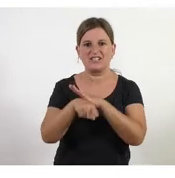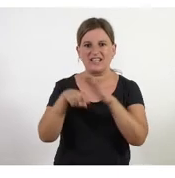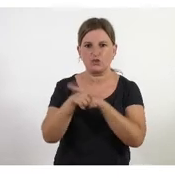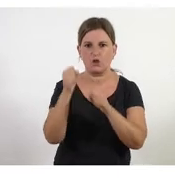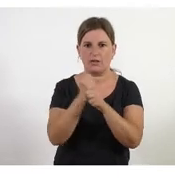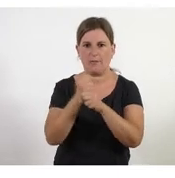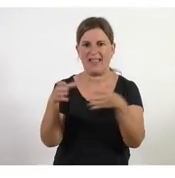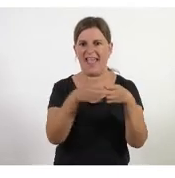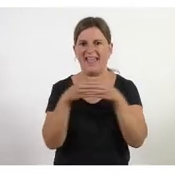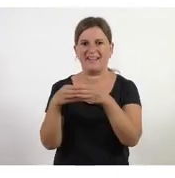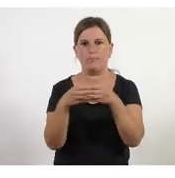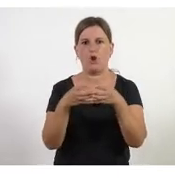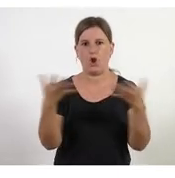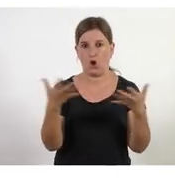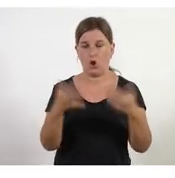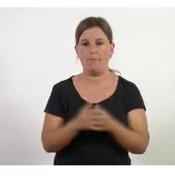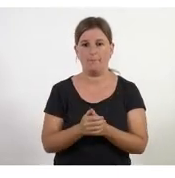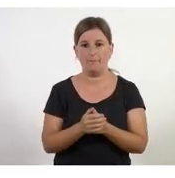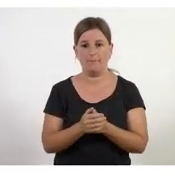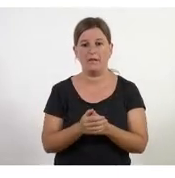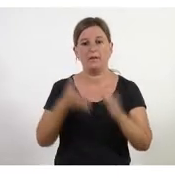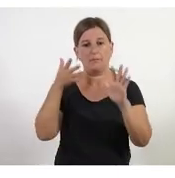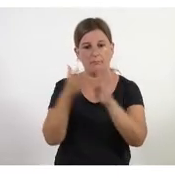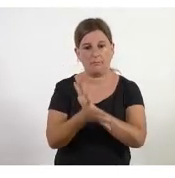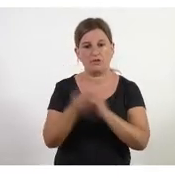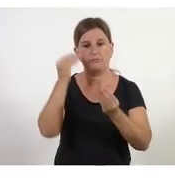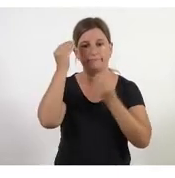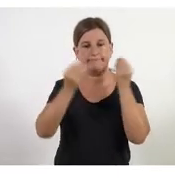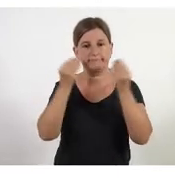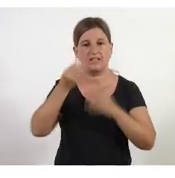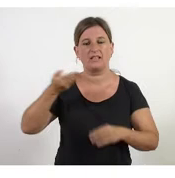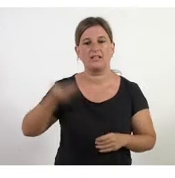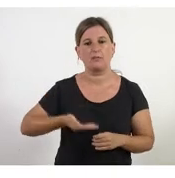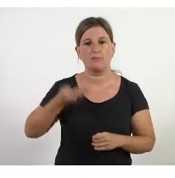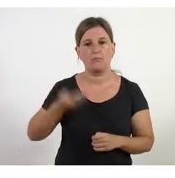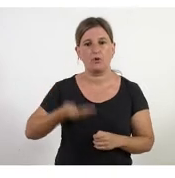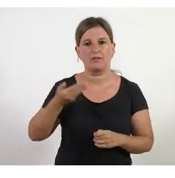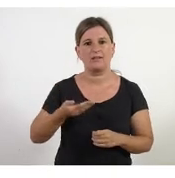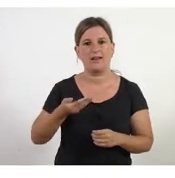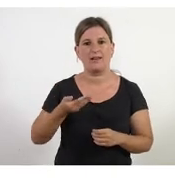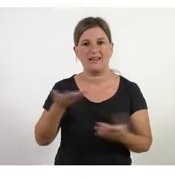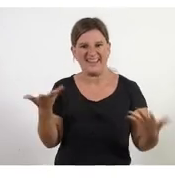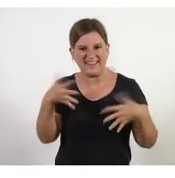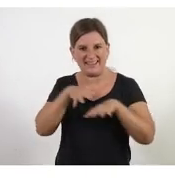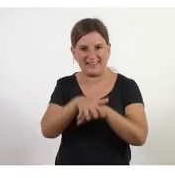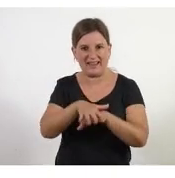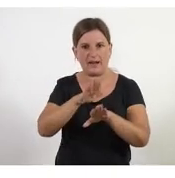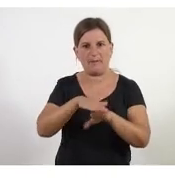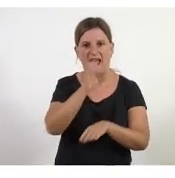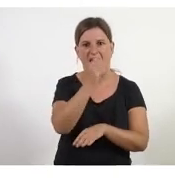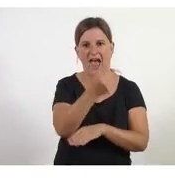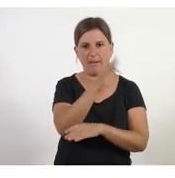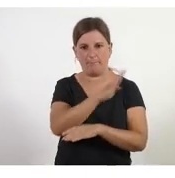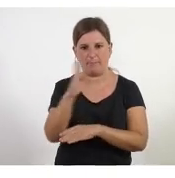equip. També molt valorable el punt de que s'integri a les aplicacions de